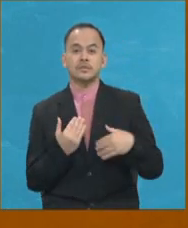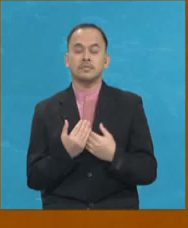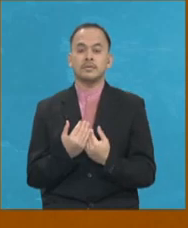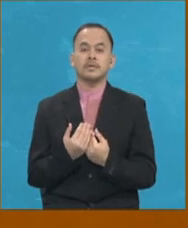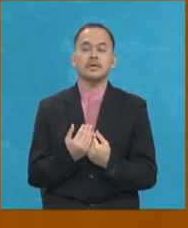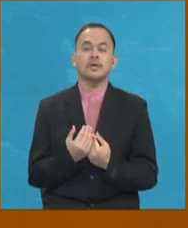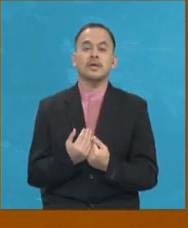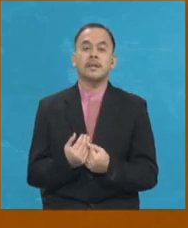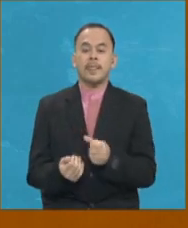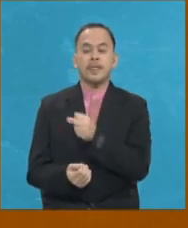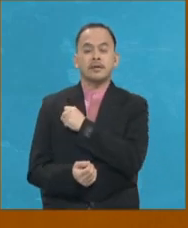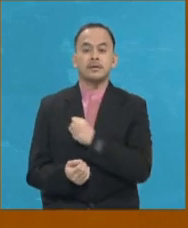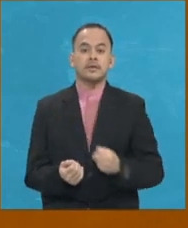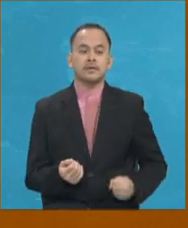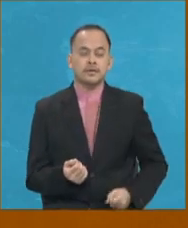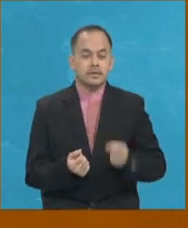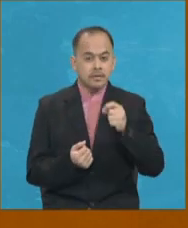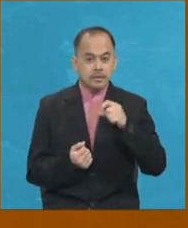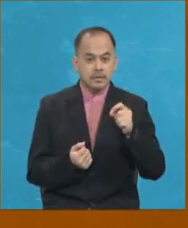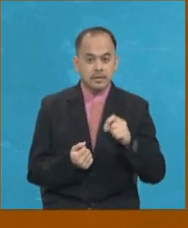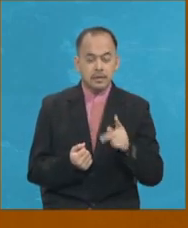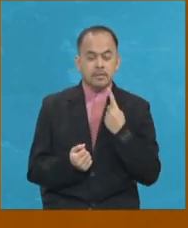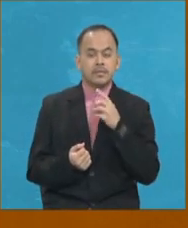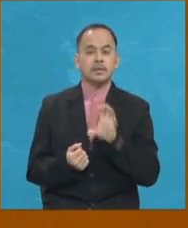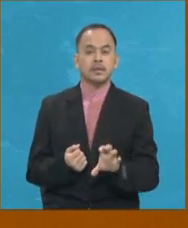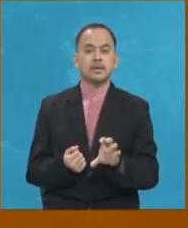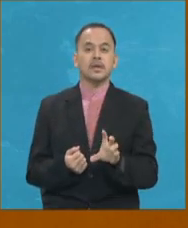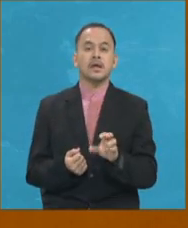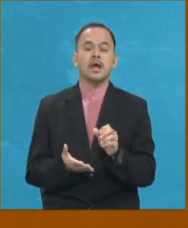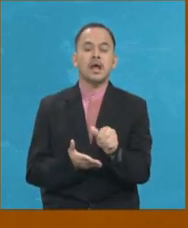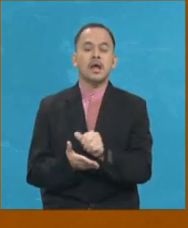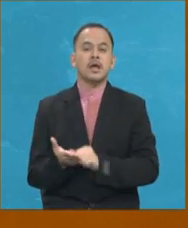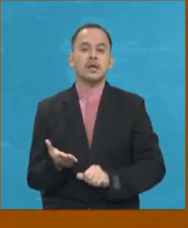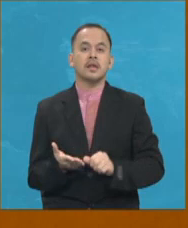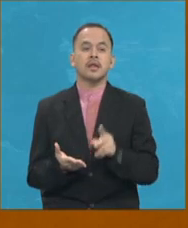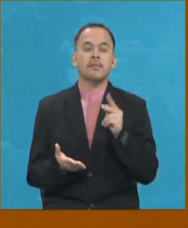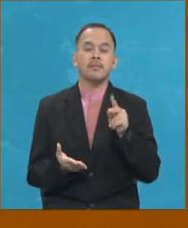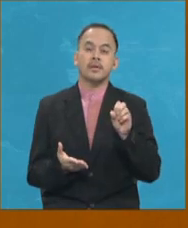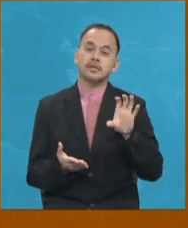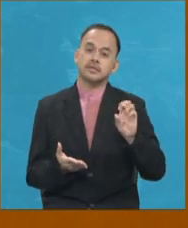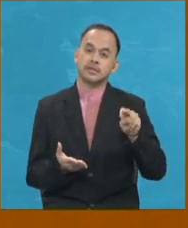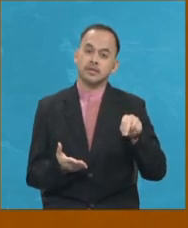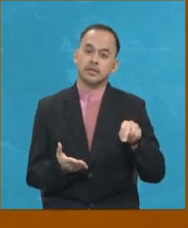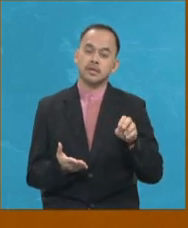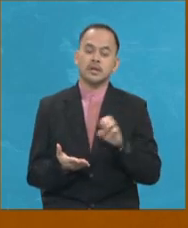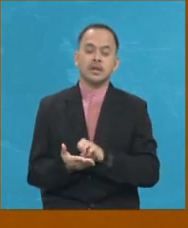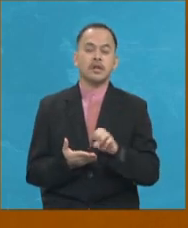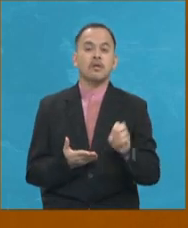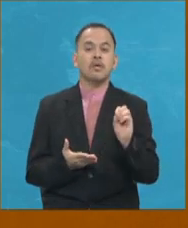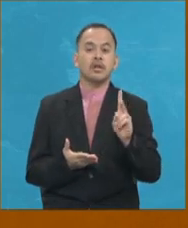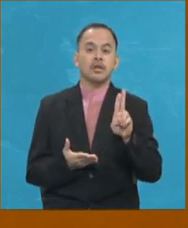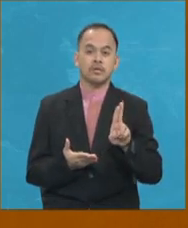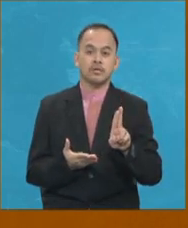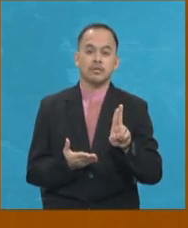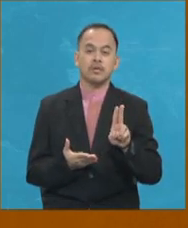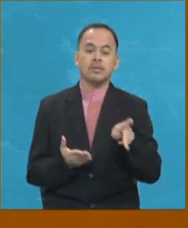bete telah memperkenankan perintah Okta pensiun umur tua dan Elon kurang upaya